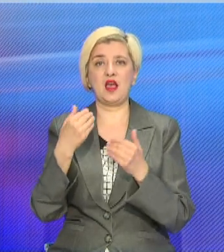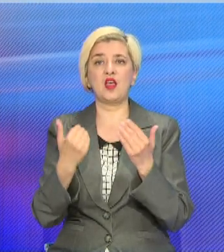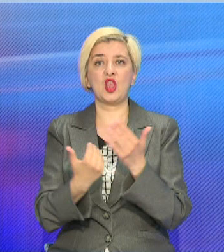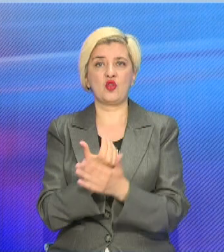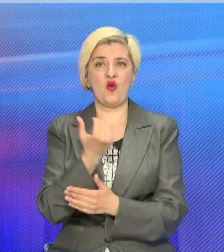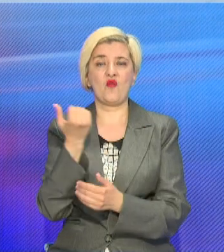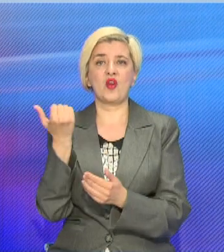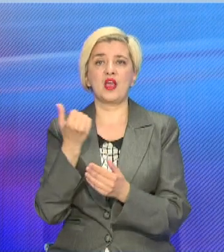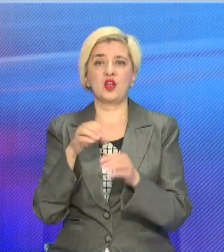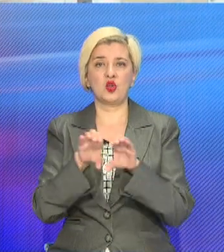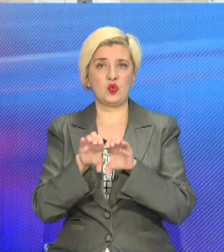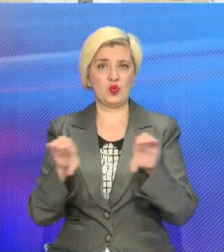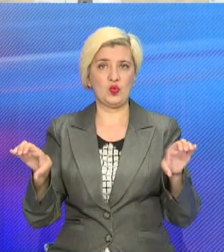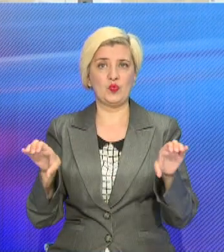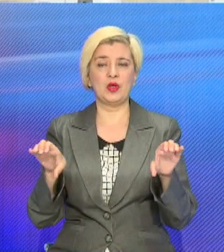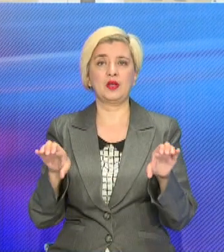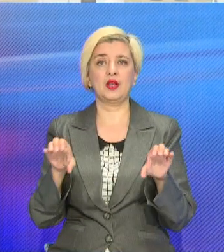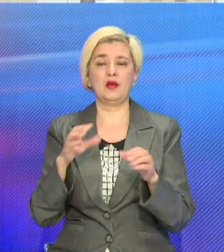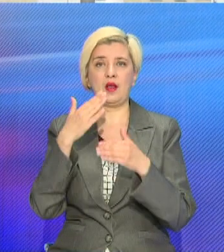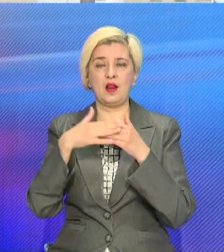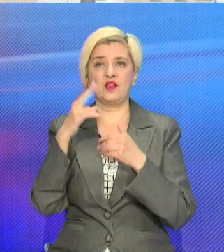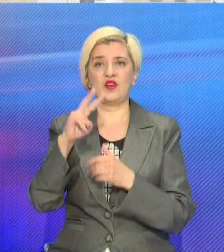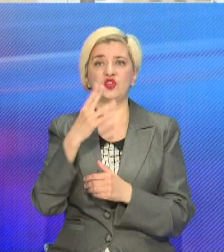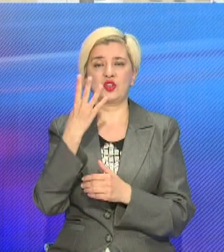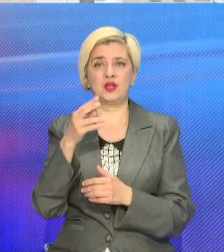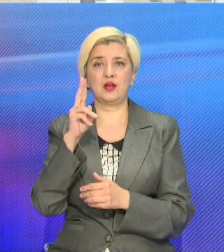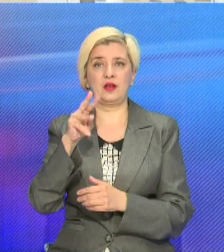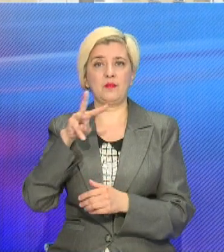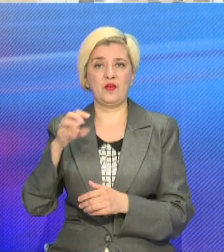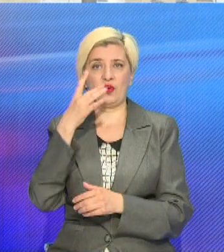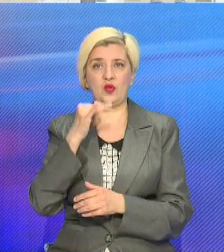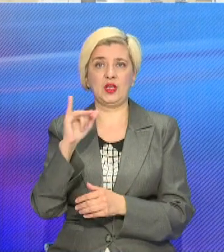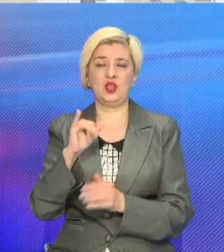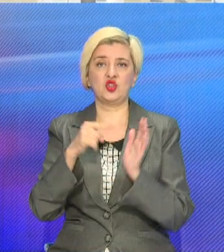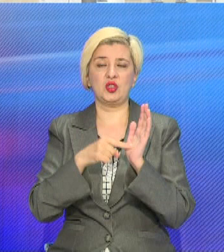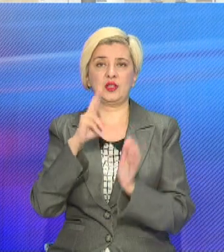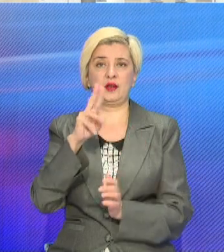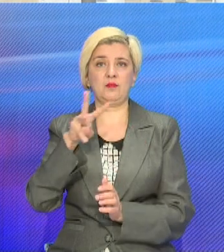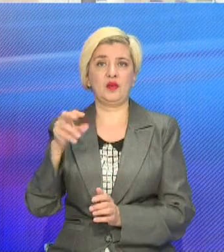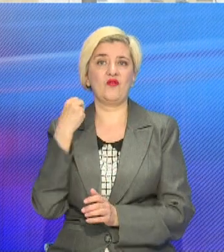прадзізеляваныя трубаправоды, каля 24 км у Гродні і 6 км у Лідзі.